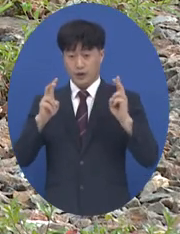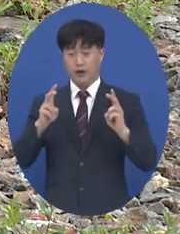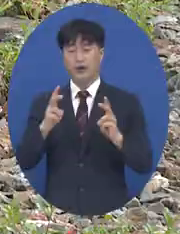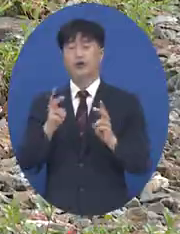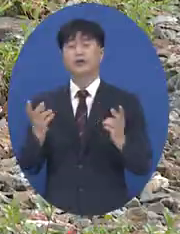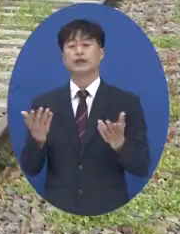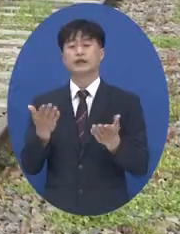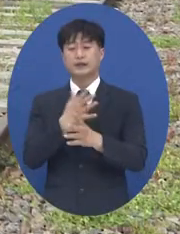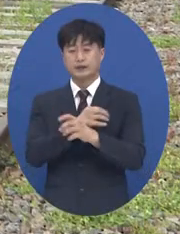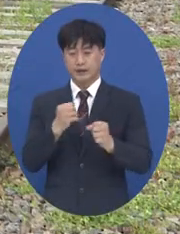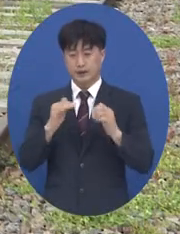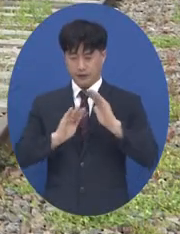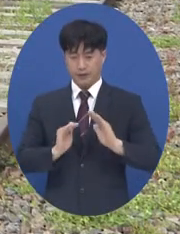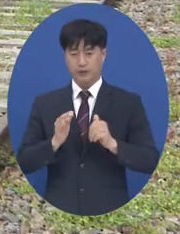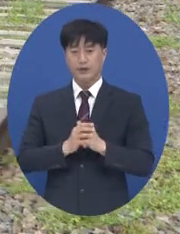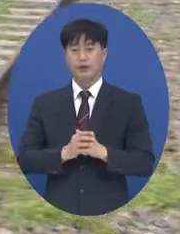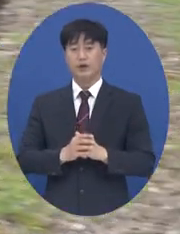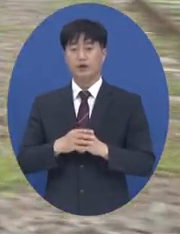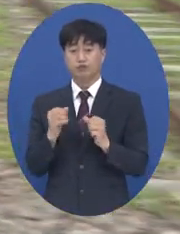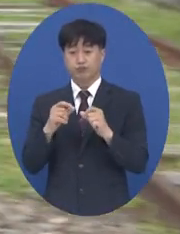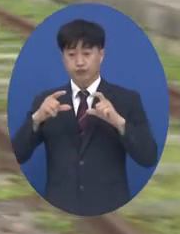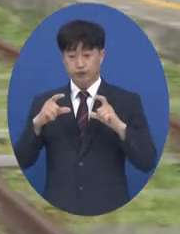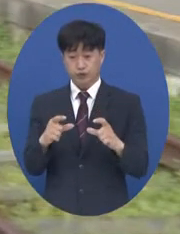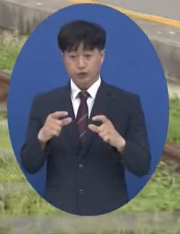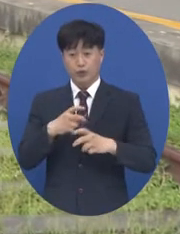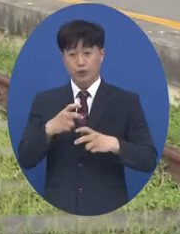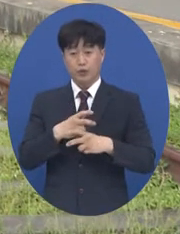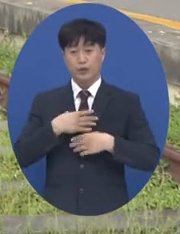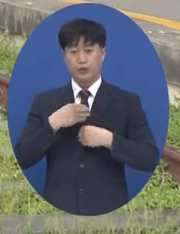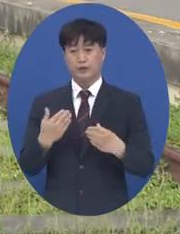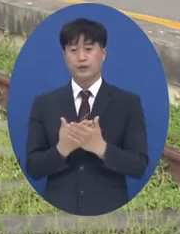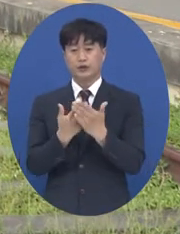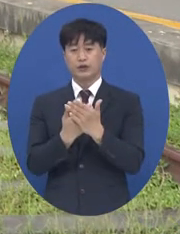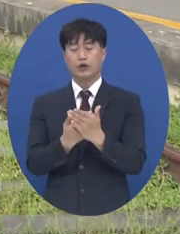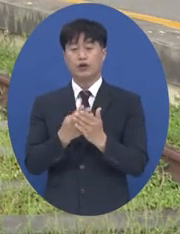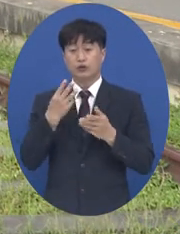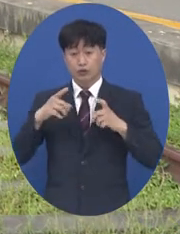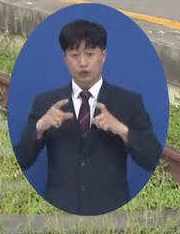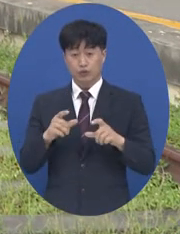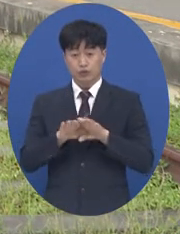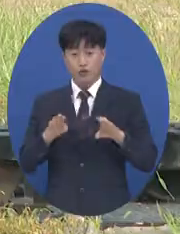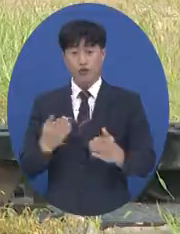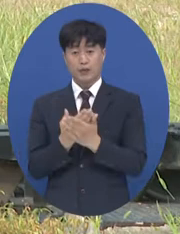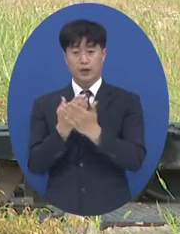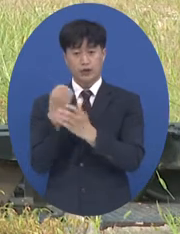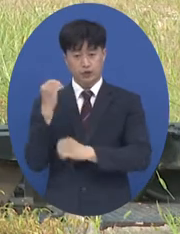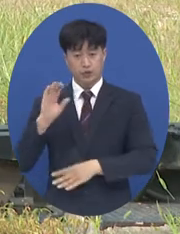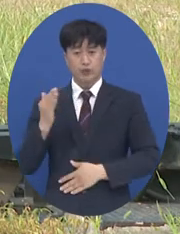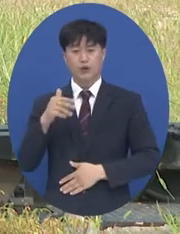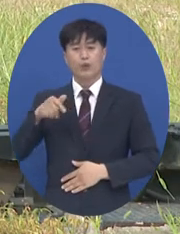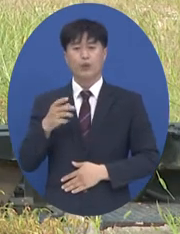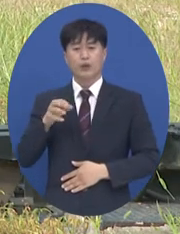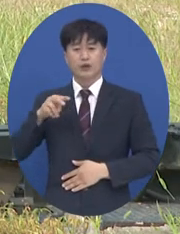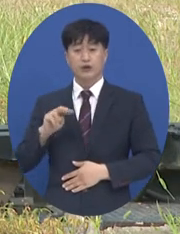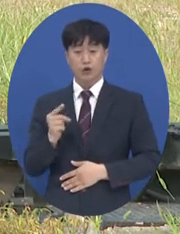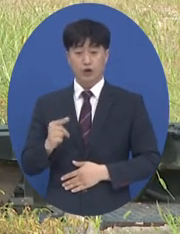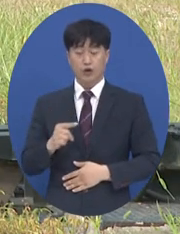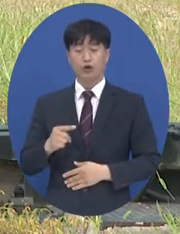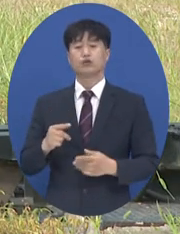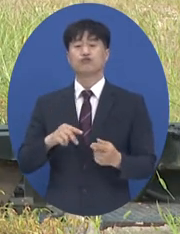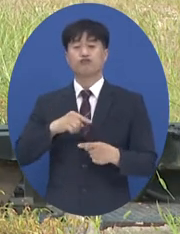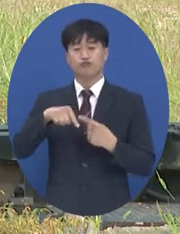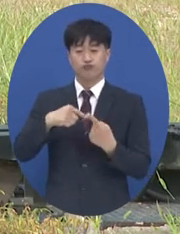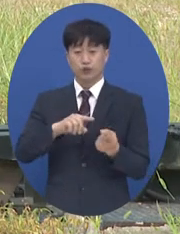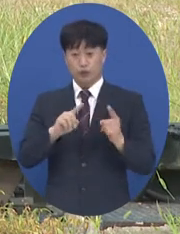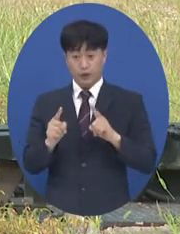있습니다. 이로써 경기 북부 교통편의 증진과 수도권 균형 발전의 초석이 될 교회선 운행 재개가